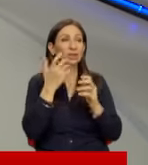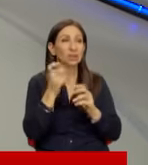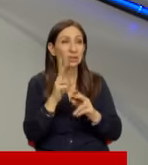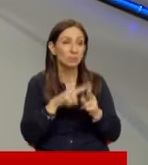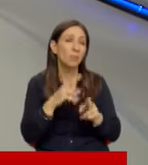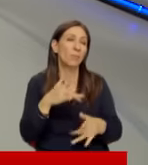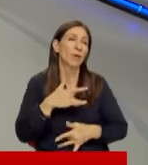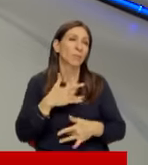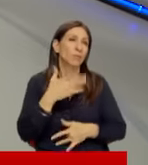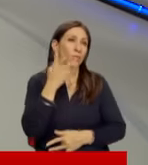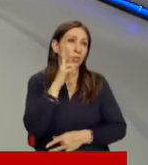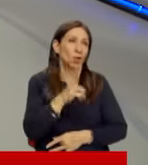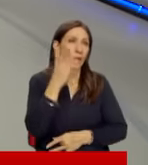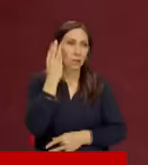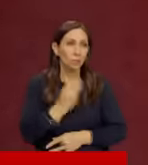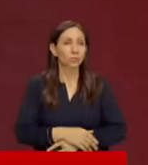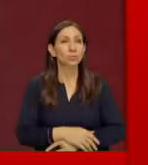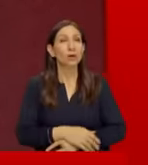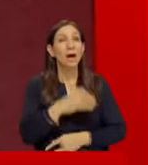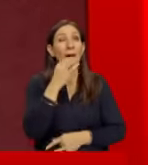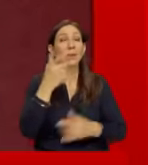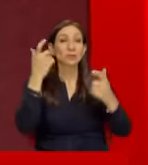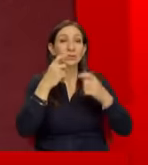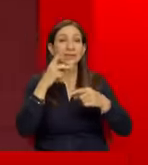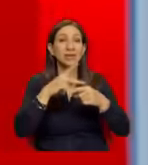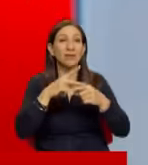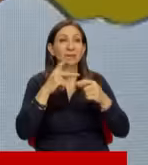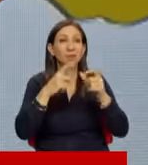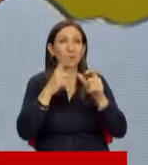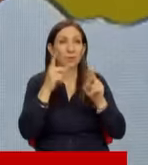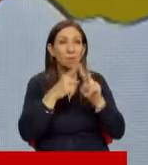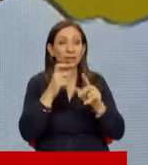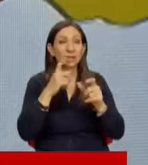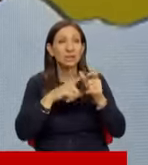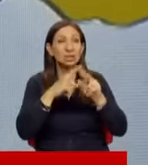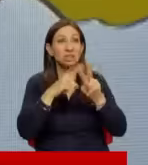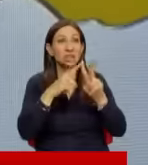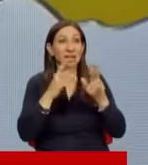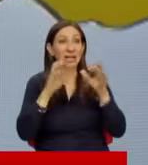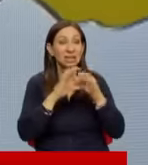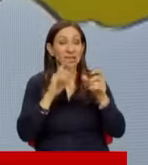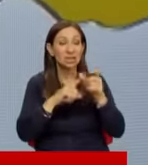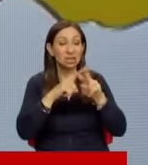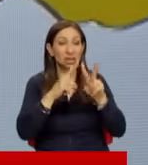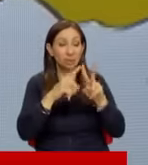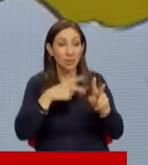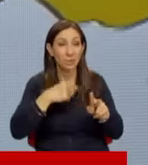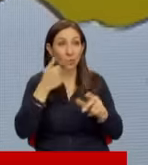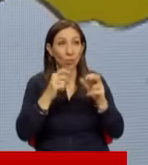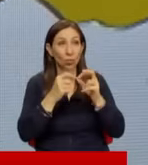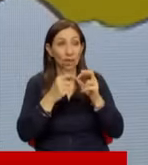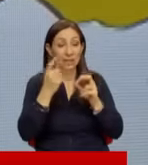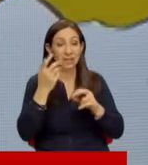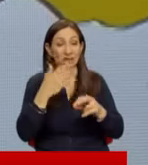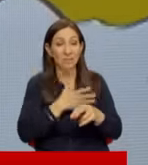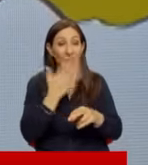ve görüntü de zaten, evet, bu şekilde. Bülten sorumlumuz Zafer Söken, bir not daha var. Çan'la ilgili bir not vardı. Çan'ın belediye başkanı Bülent Özlü, CHP'nin